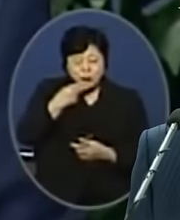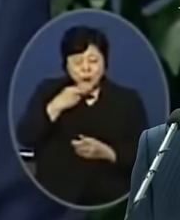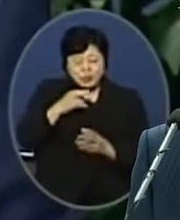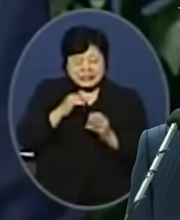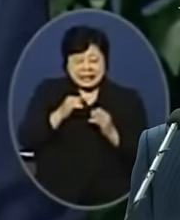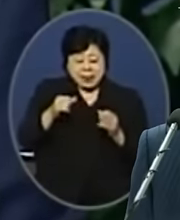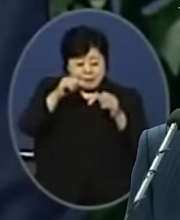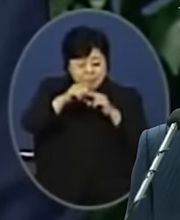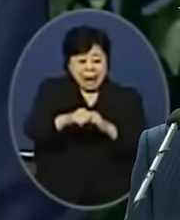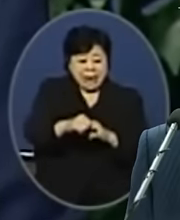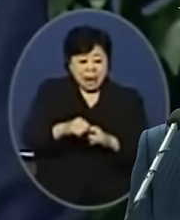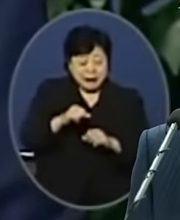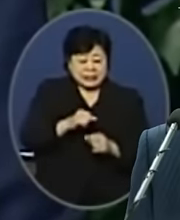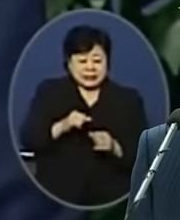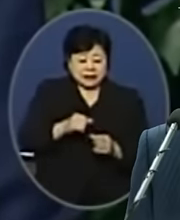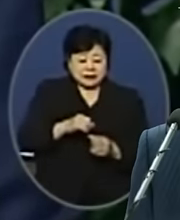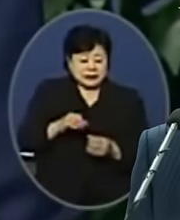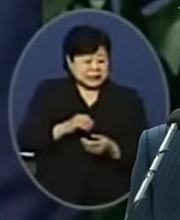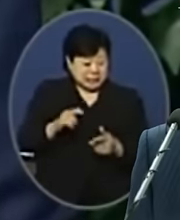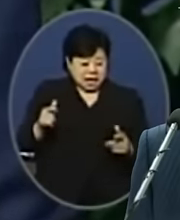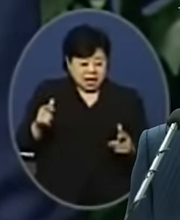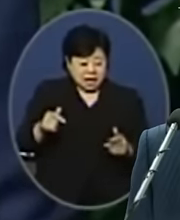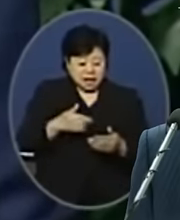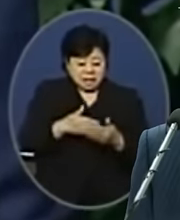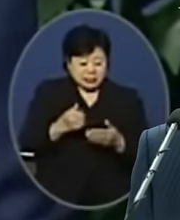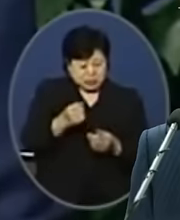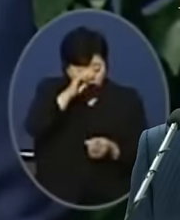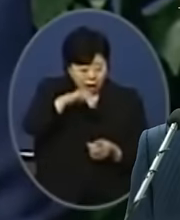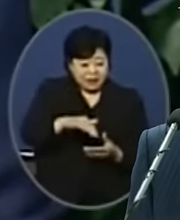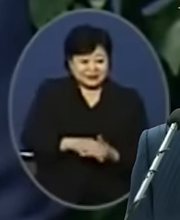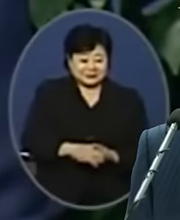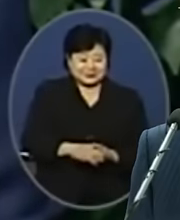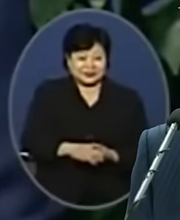망하는데 망하는 사람 내가 왜 써? 꿈을 그려오느라. 그래서